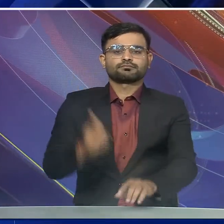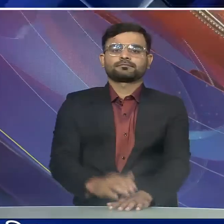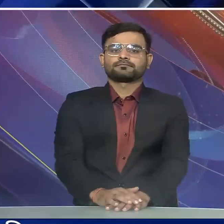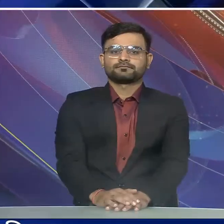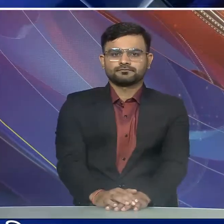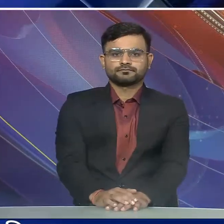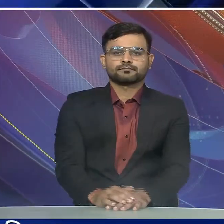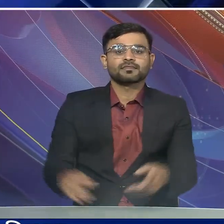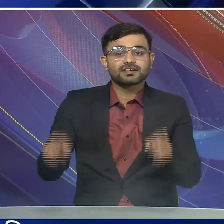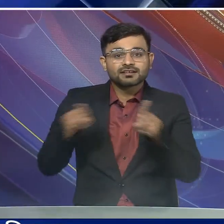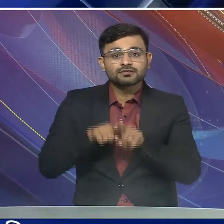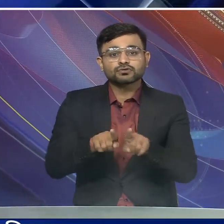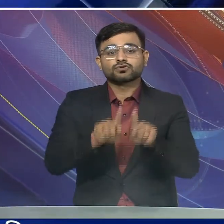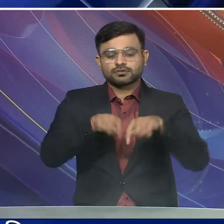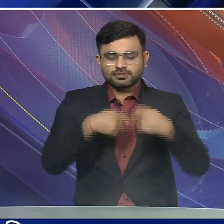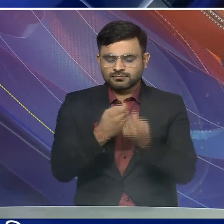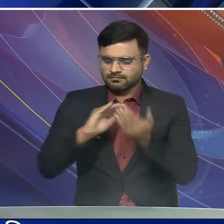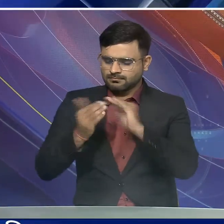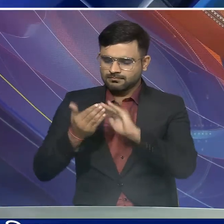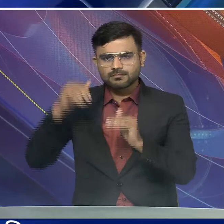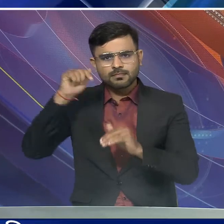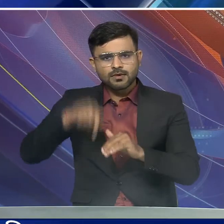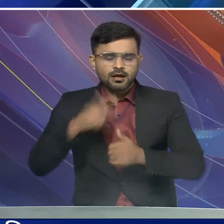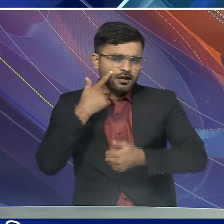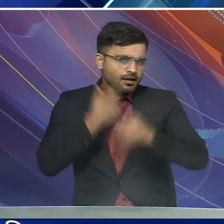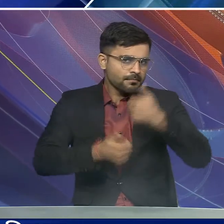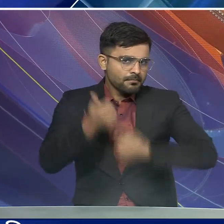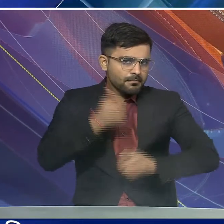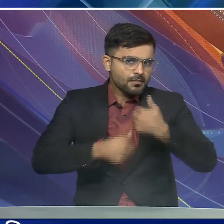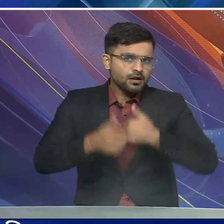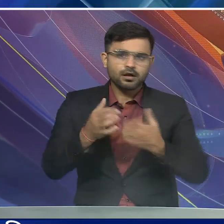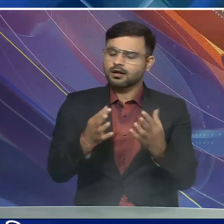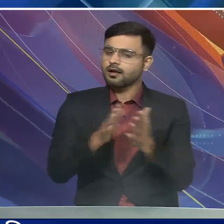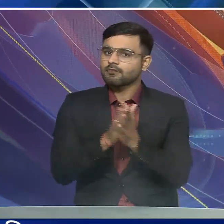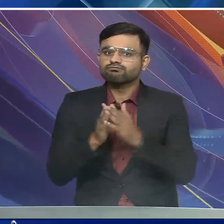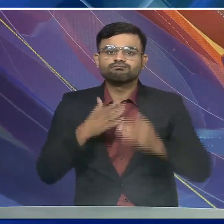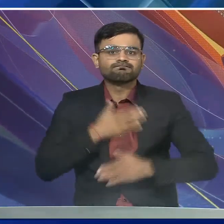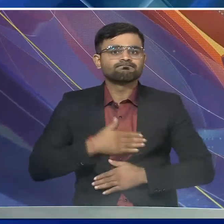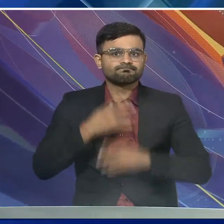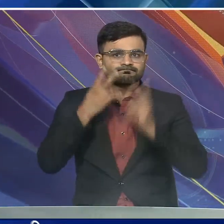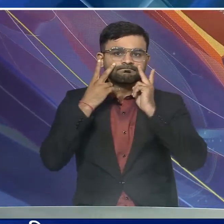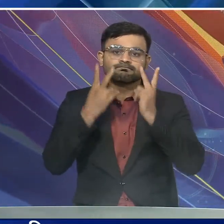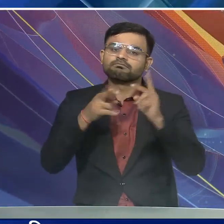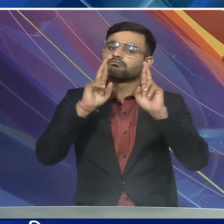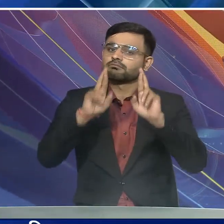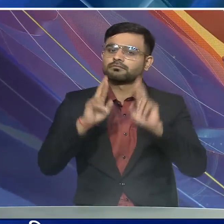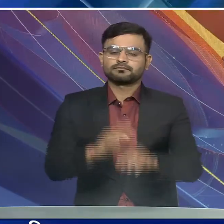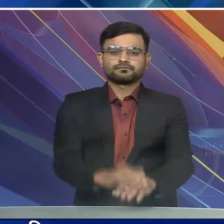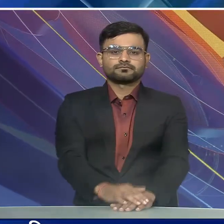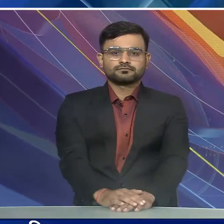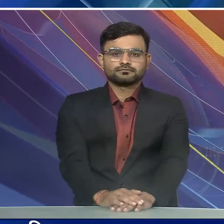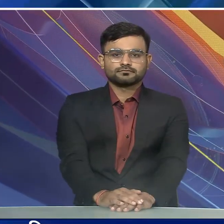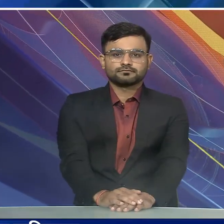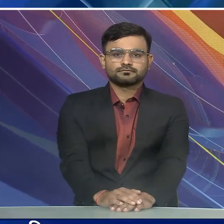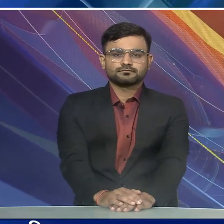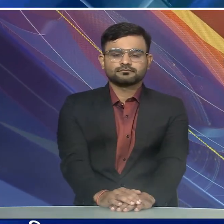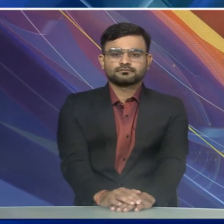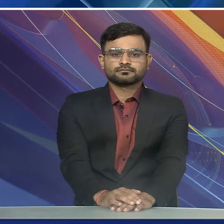ऐसे में दोनों टीमों के बीच होने वाला आज का मुकाबला बेहद रोमांचक होने की उम्मीद है